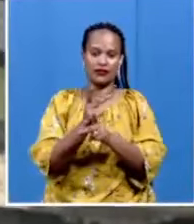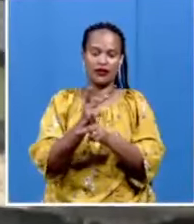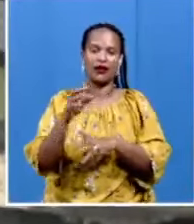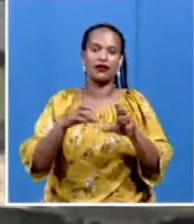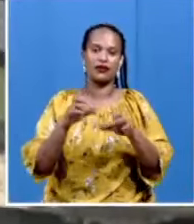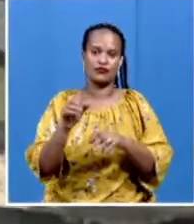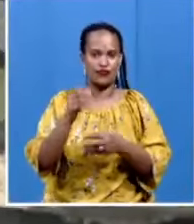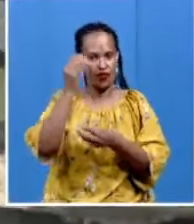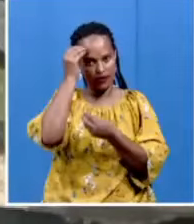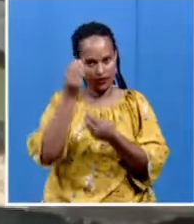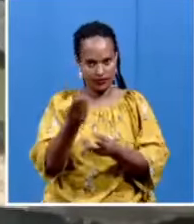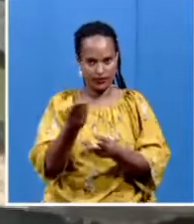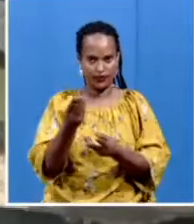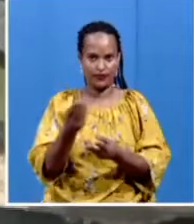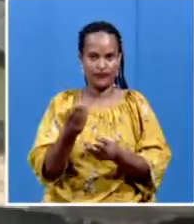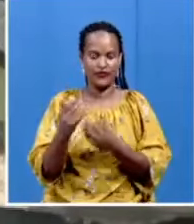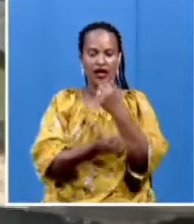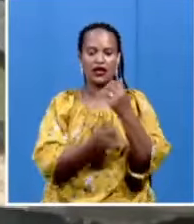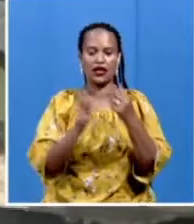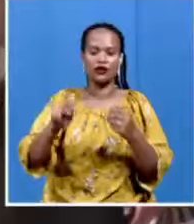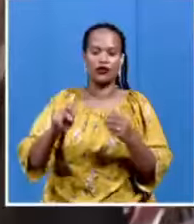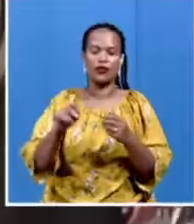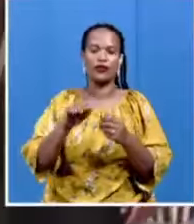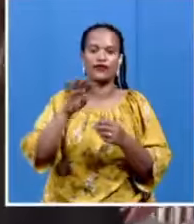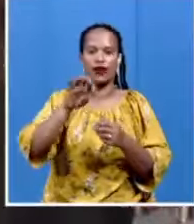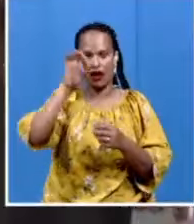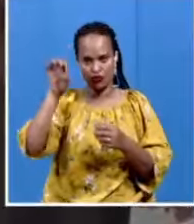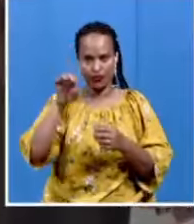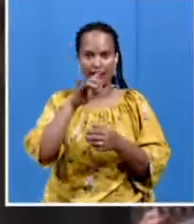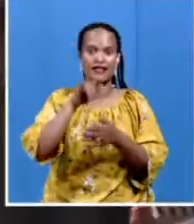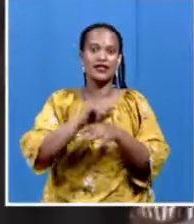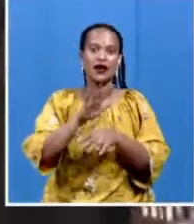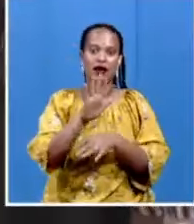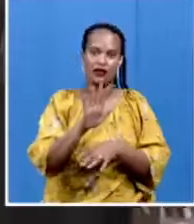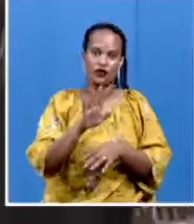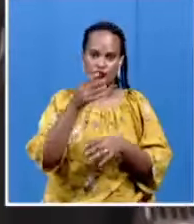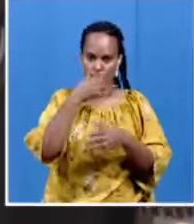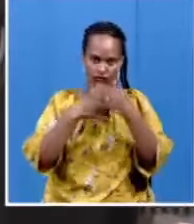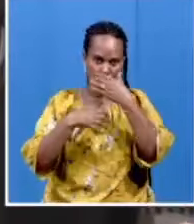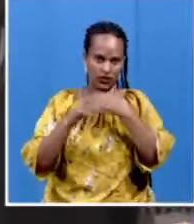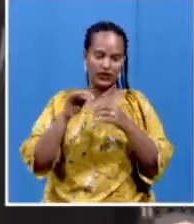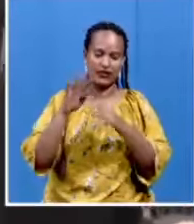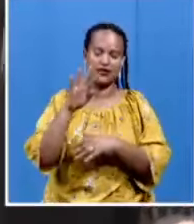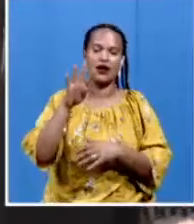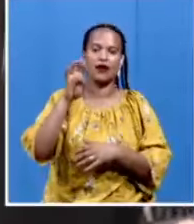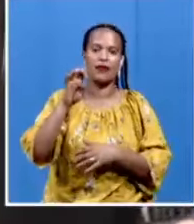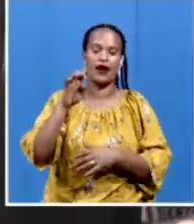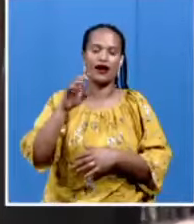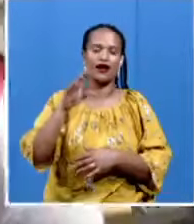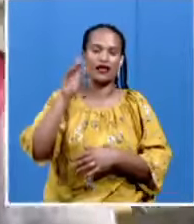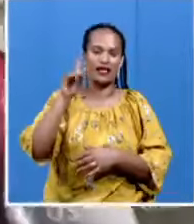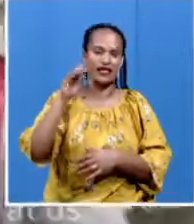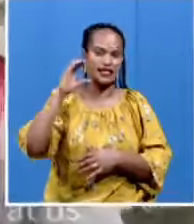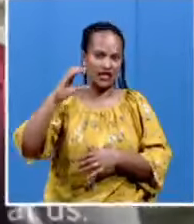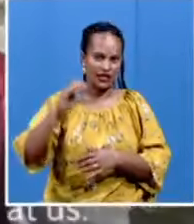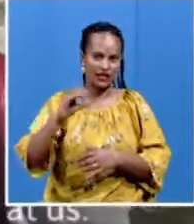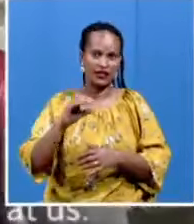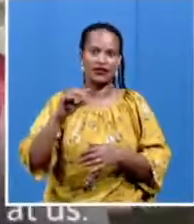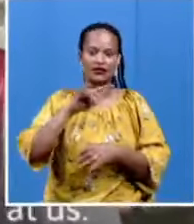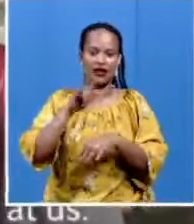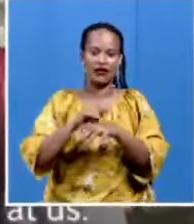ክገብሩ ኣተሓሳሲቦም። ሃገራት ደቡባዊ ክፋል ኣውሮፓ ንዜጋታቶም መጠን ሙቀት ልዕሊ 4 ዲግሪ ሴልሽየስ ምብፅሑ ስዒቡ